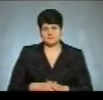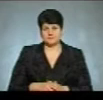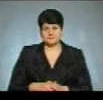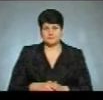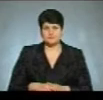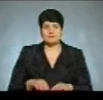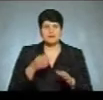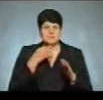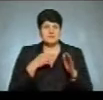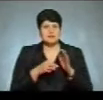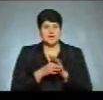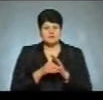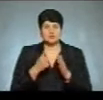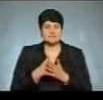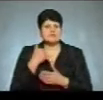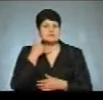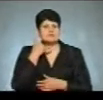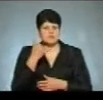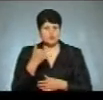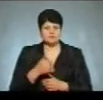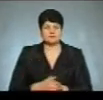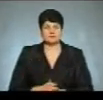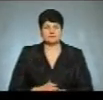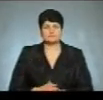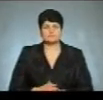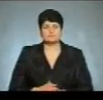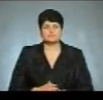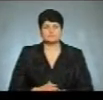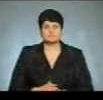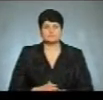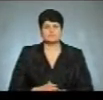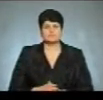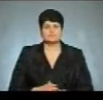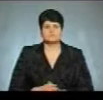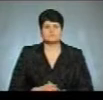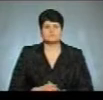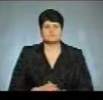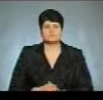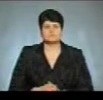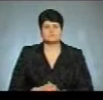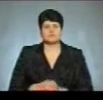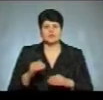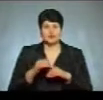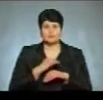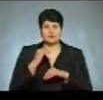роз'яснення. Мені підказують, у нас є дзвінок. Доброго вечора, ми готові вас почути.